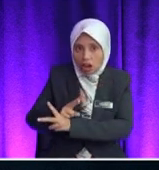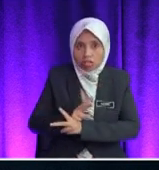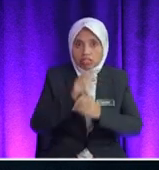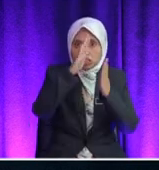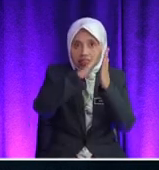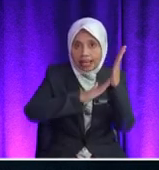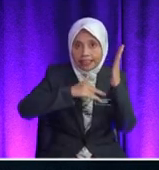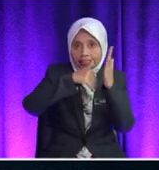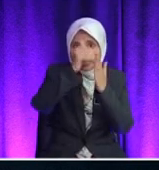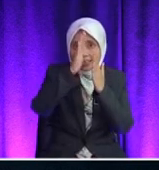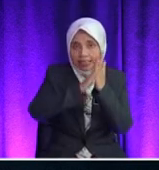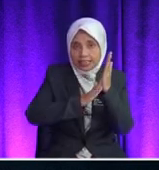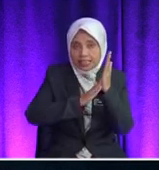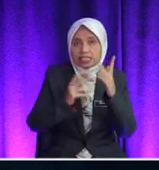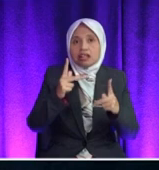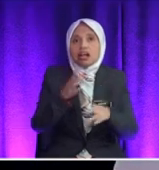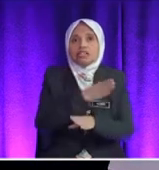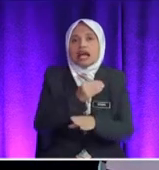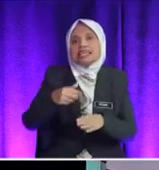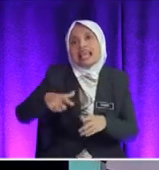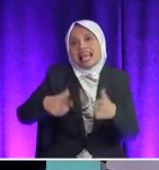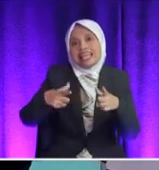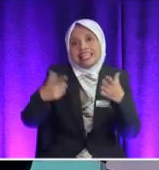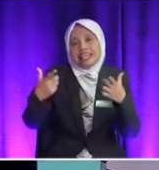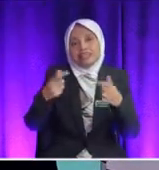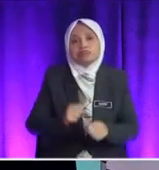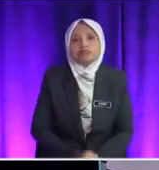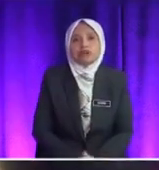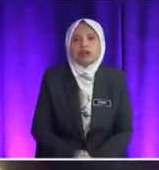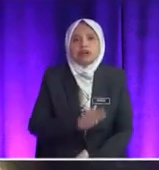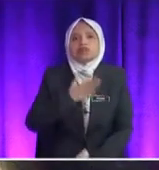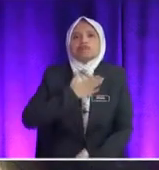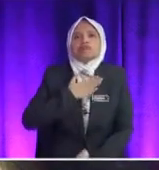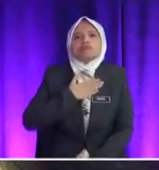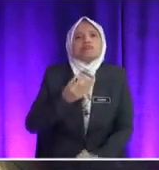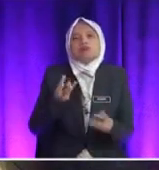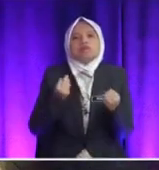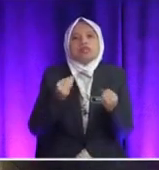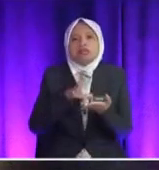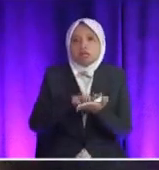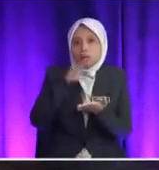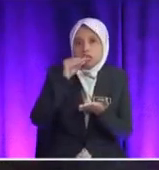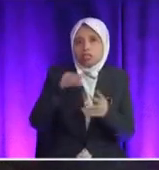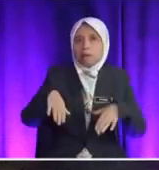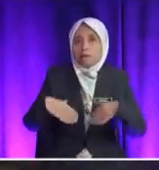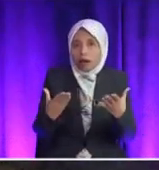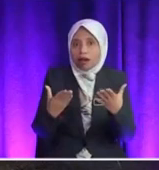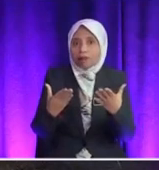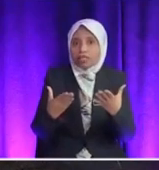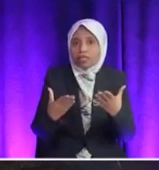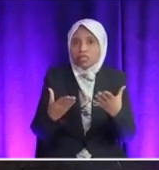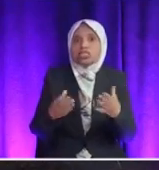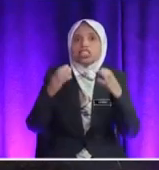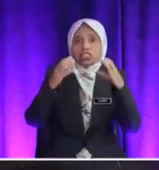dan komponen kendalanya lain adalah ada sebuah Sabar ya senyum untuk kita belajar Bagaimanakah Cal yang